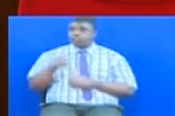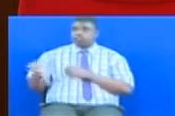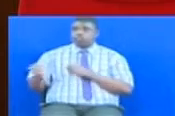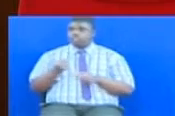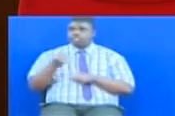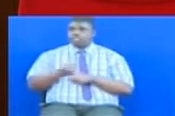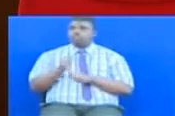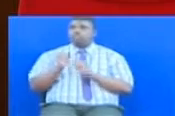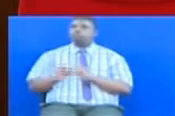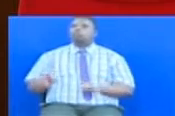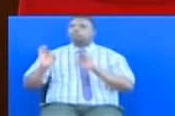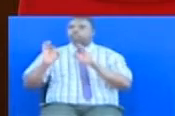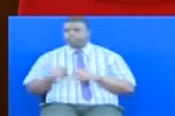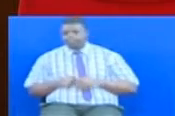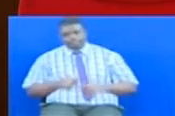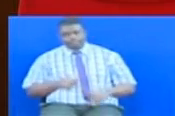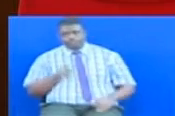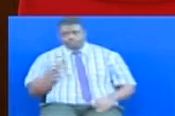zile